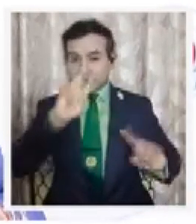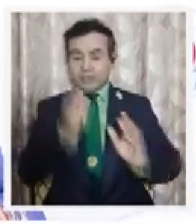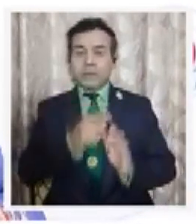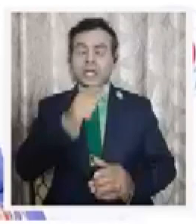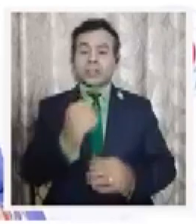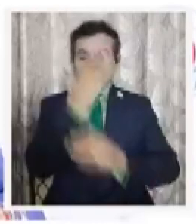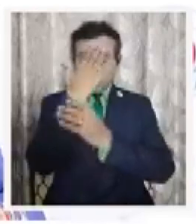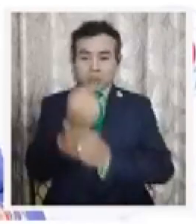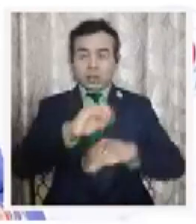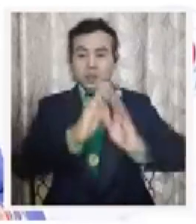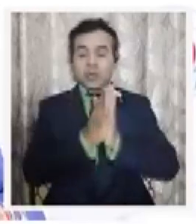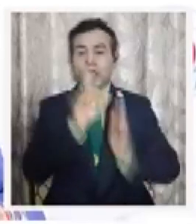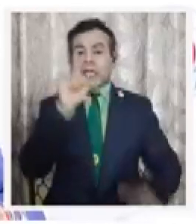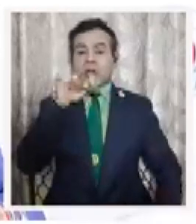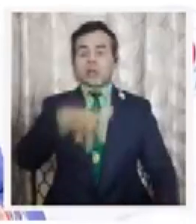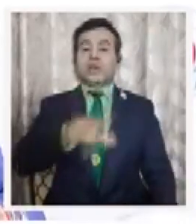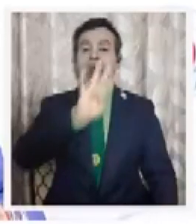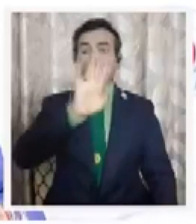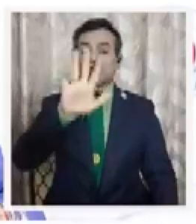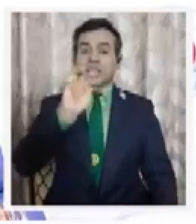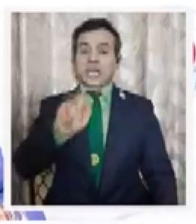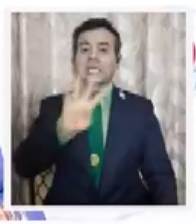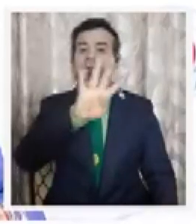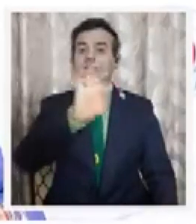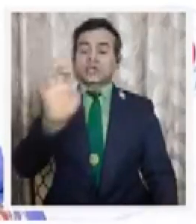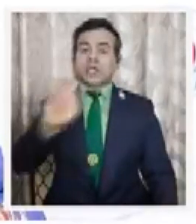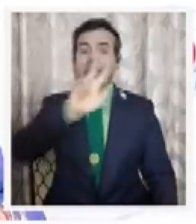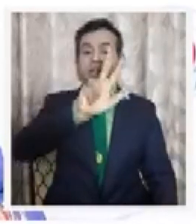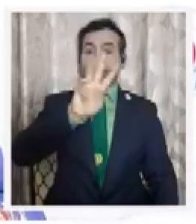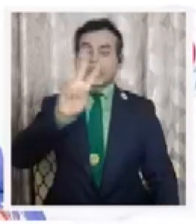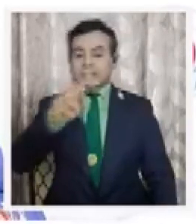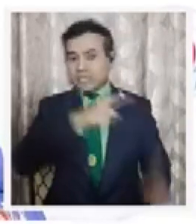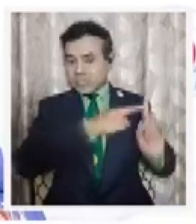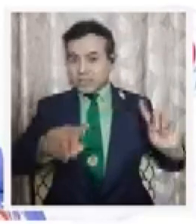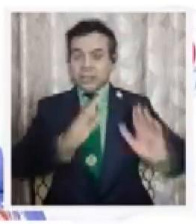হার 19.98% এবং এ পর্যন্ত শনাক্ত হয়েছে